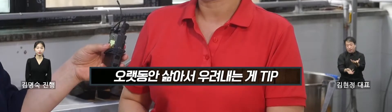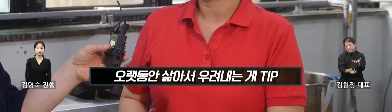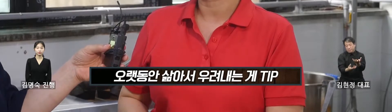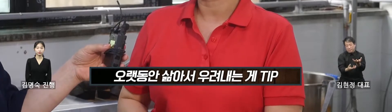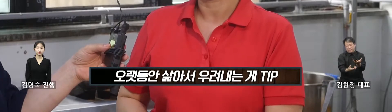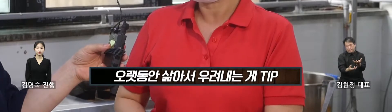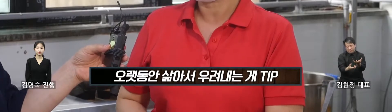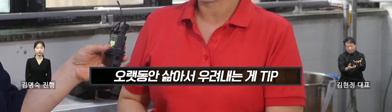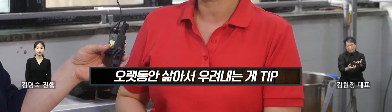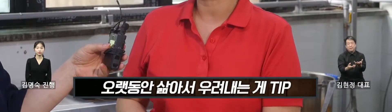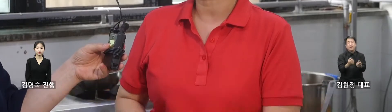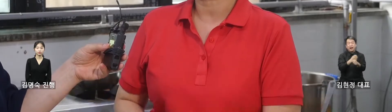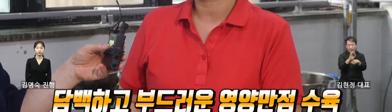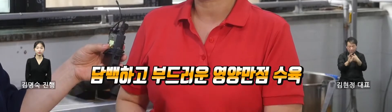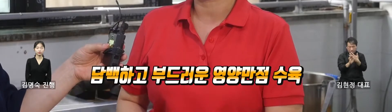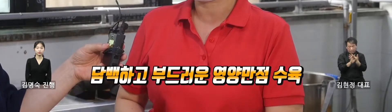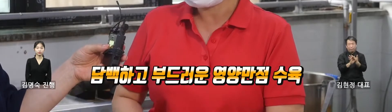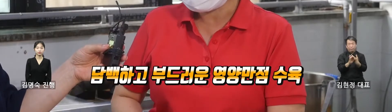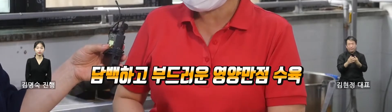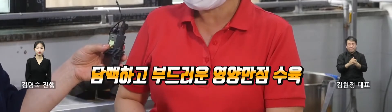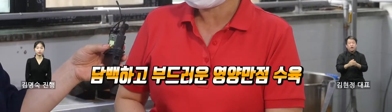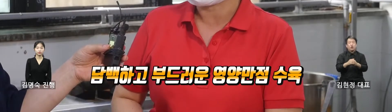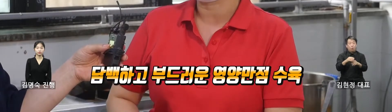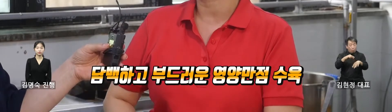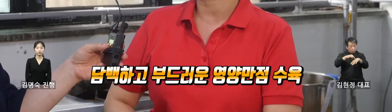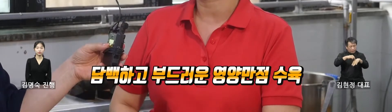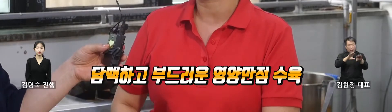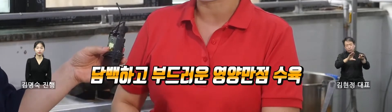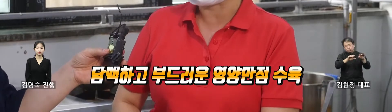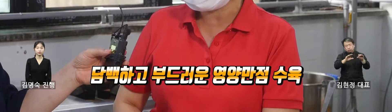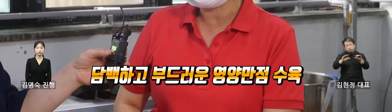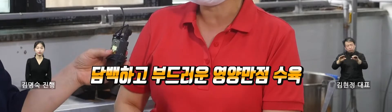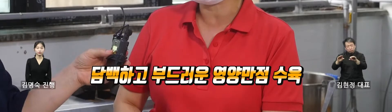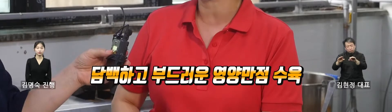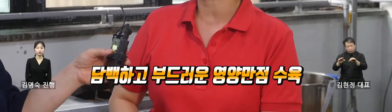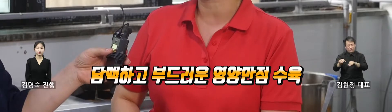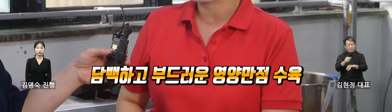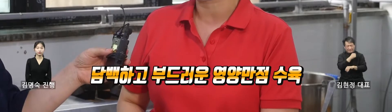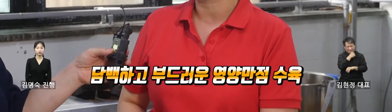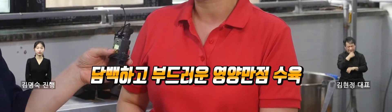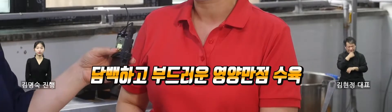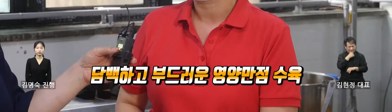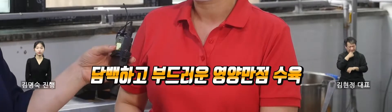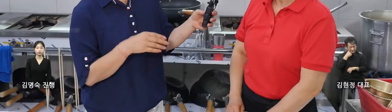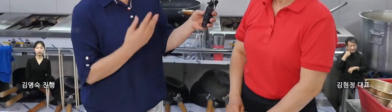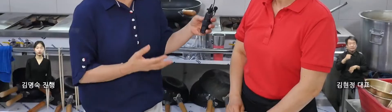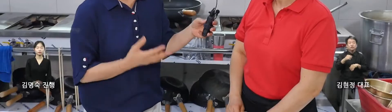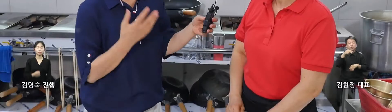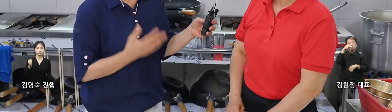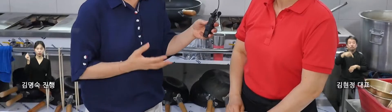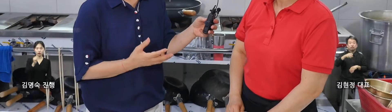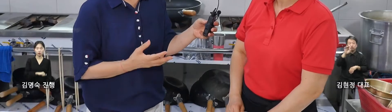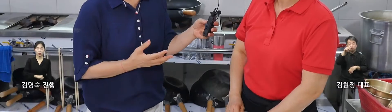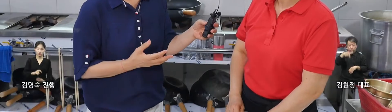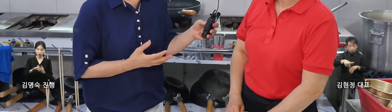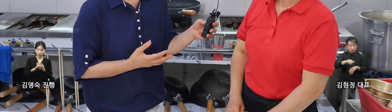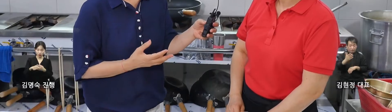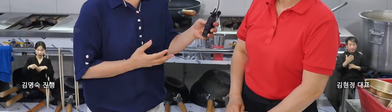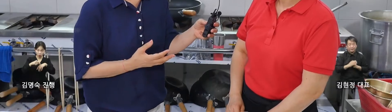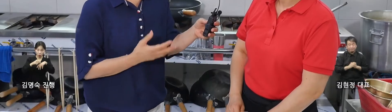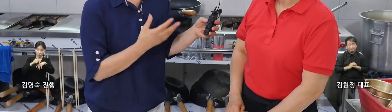삶아서 우려내면 그 국물 때문에도 부드럽고 담백한 영양 만점의 수육이 되거든요. 그러면 그